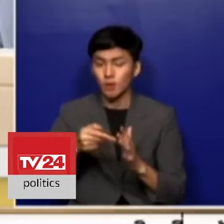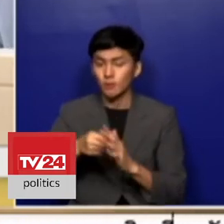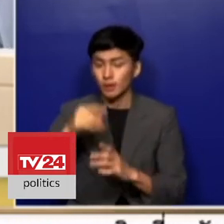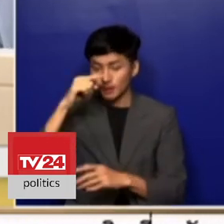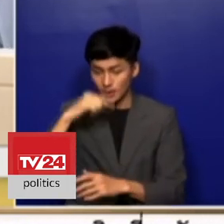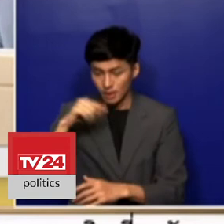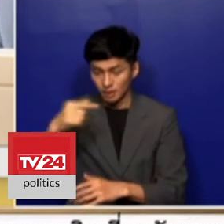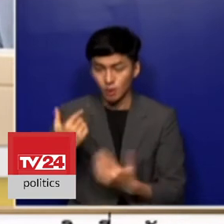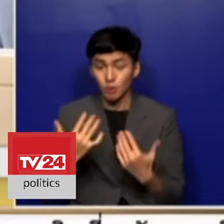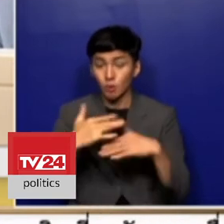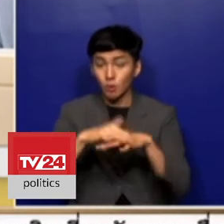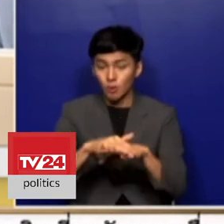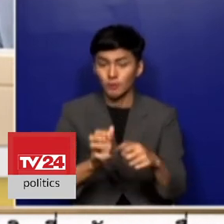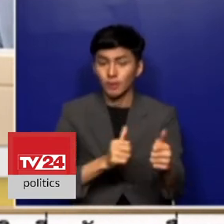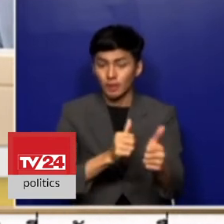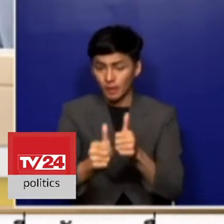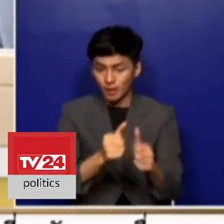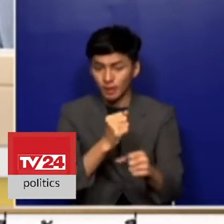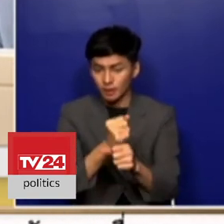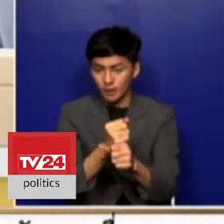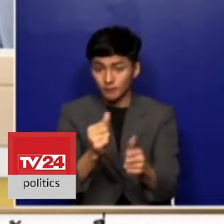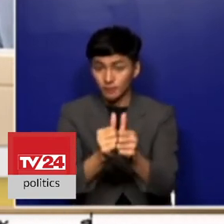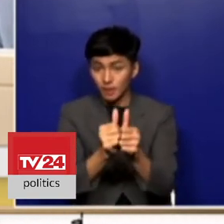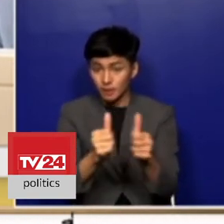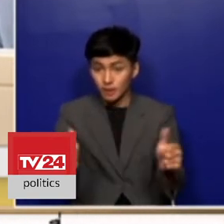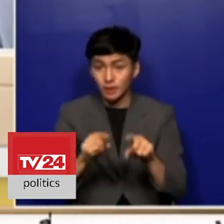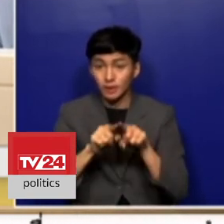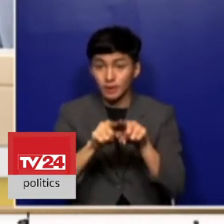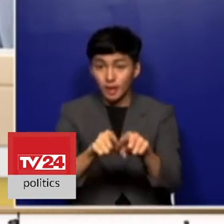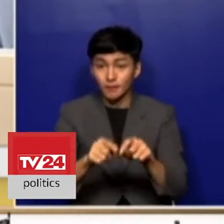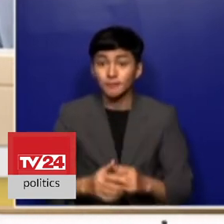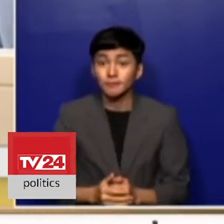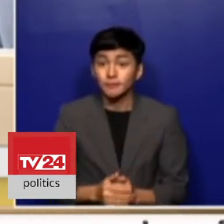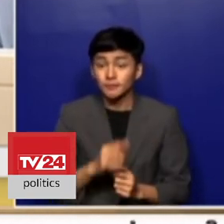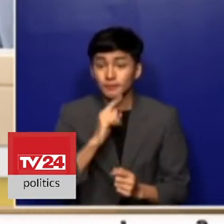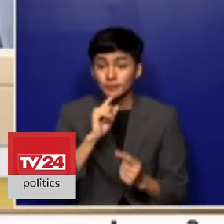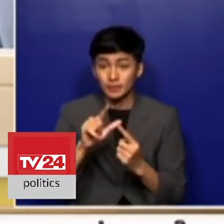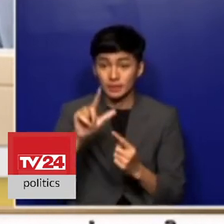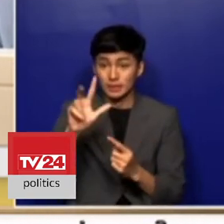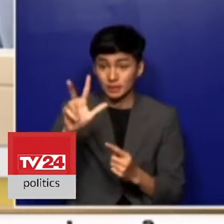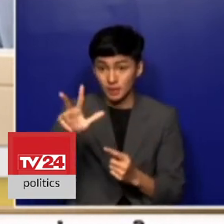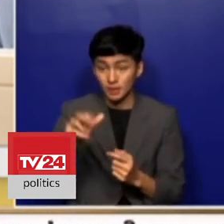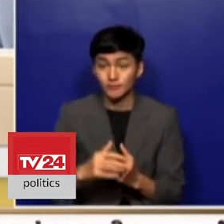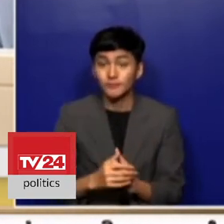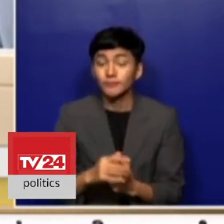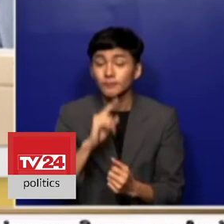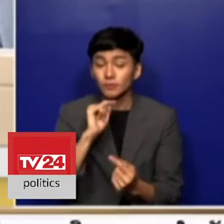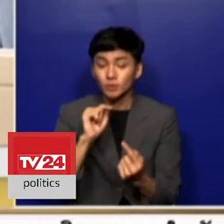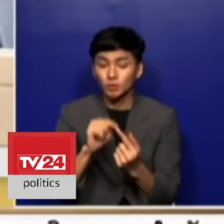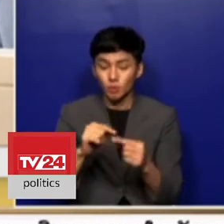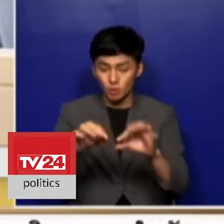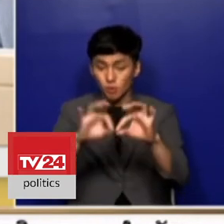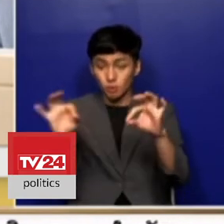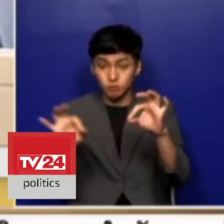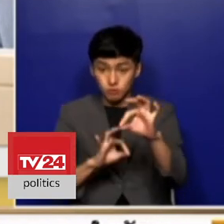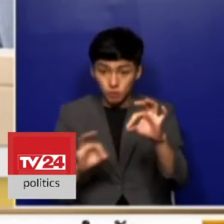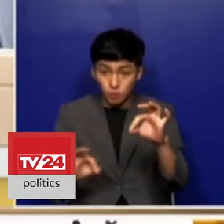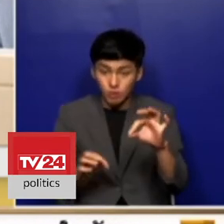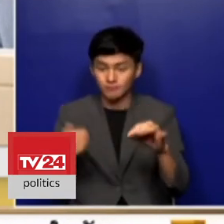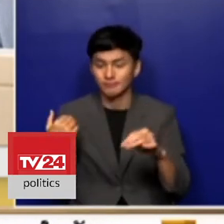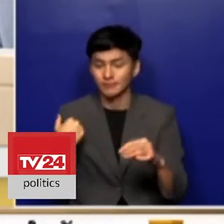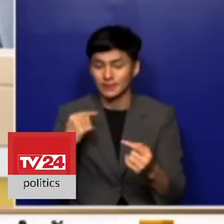ประกอบการต่างชาติได้อย่างเป็นรูปประธรรมประเด็นที่สามค่ะดิฉันได้เพิ่มข้อความในหน้าที่